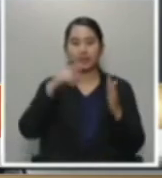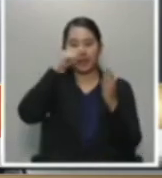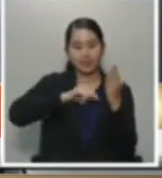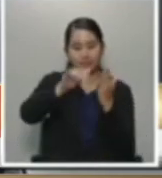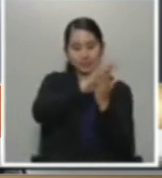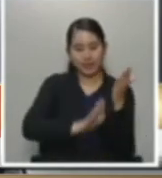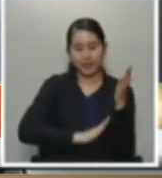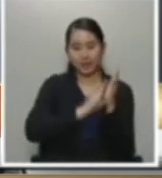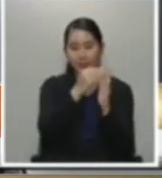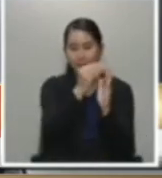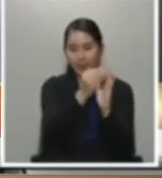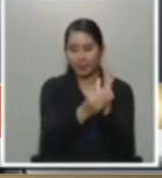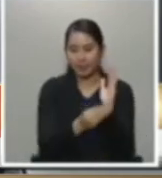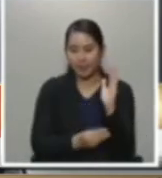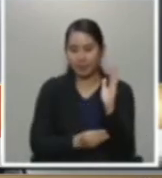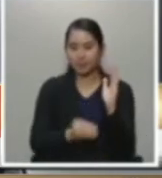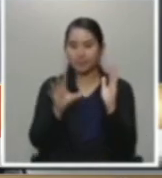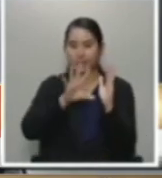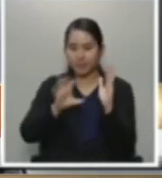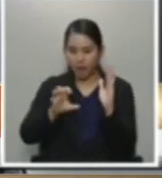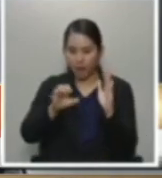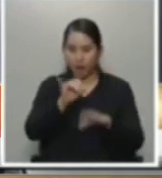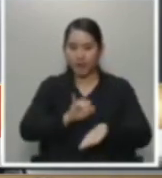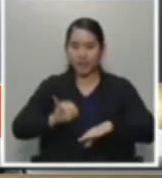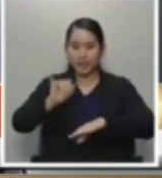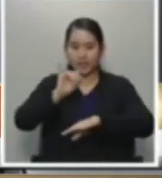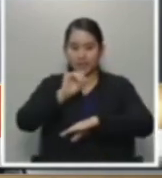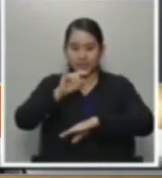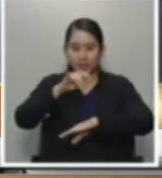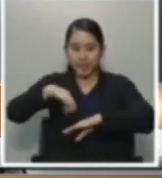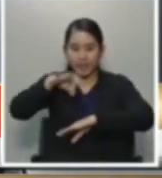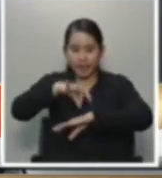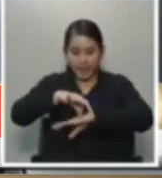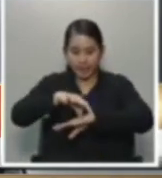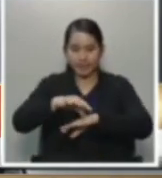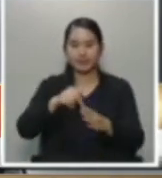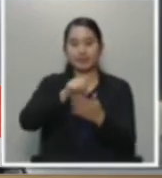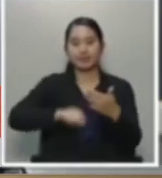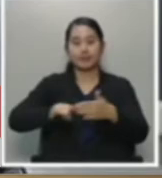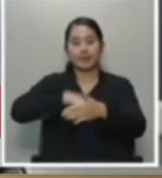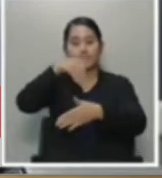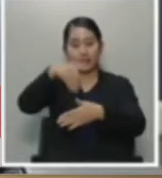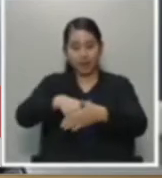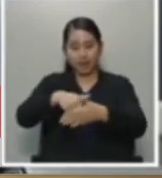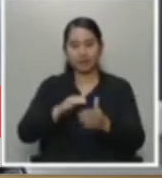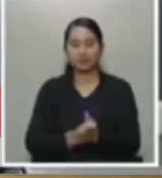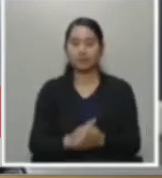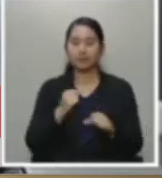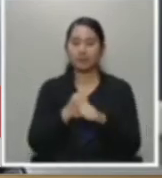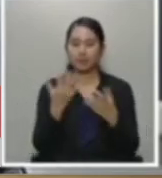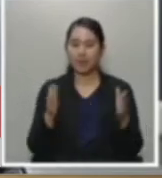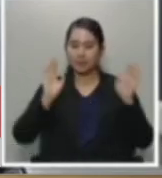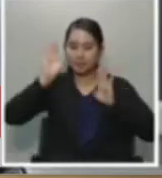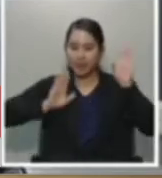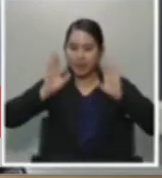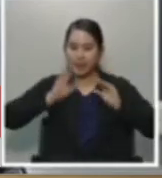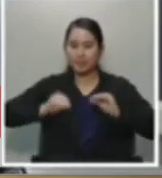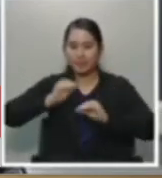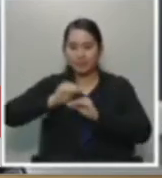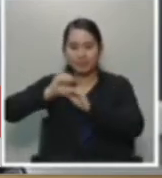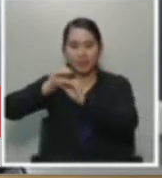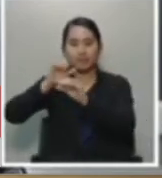ครับทำยังไงจะให้การครอบคลุมทั้งประเทศ500เขตเลือกตั้งนี้นะครับเป็นประชาธิปไตยมากขึ้นส่งเส